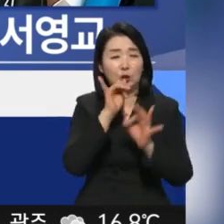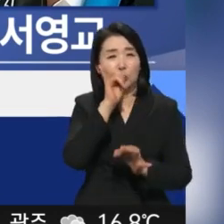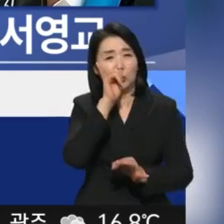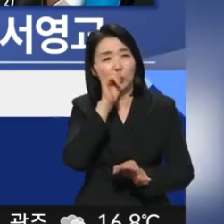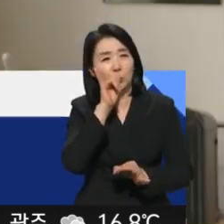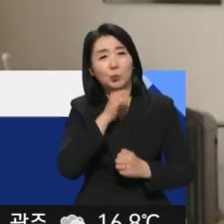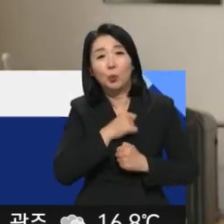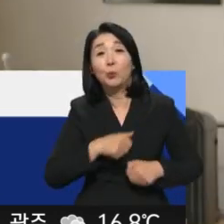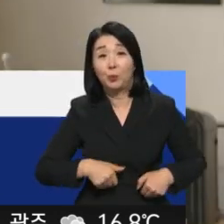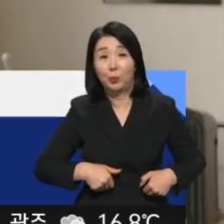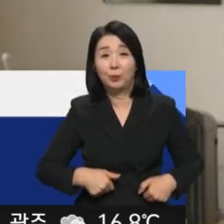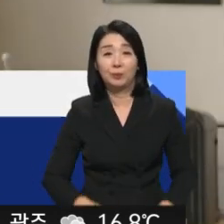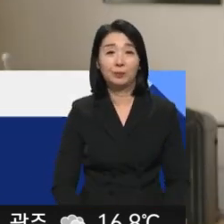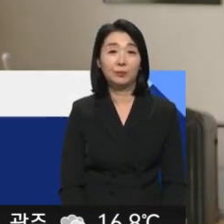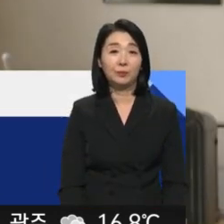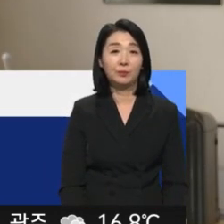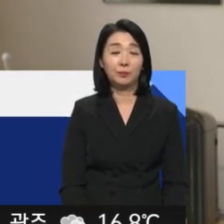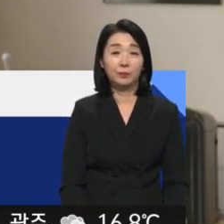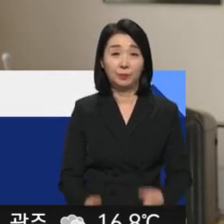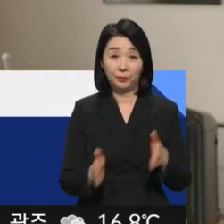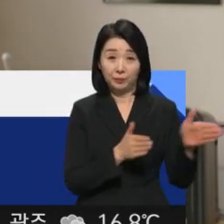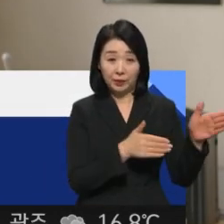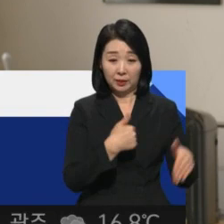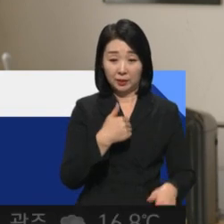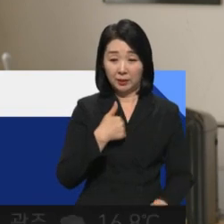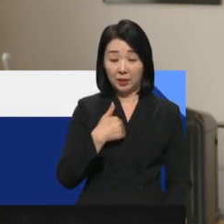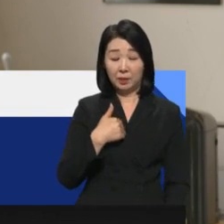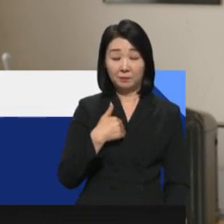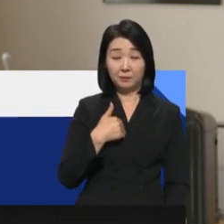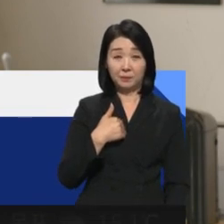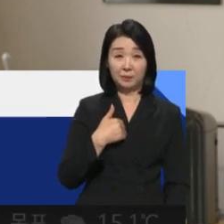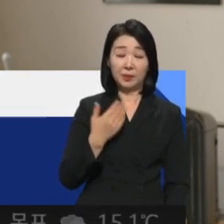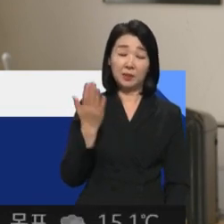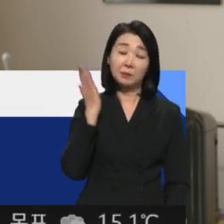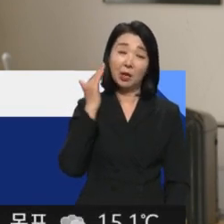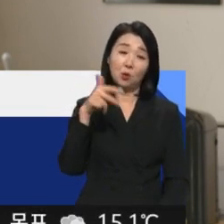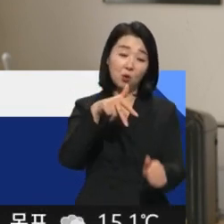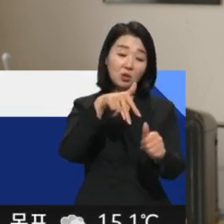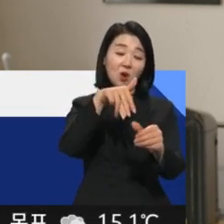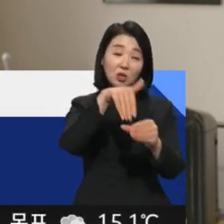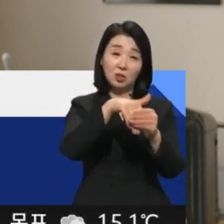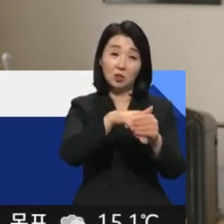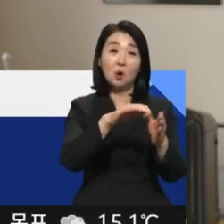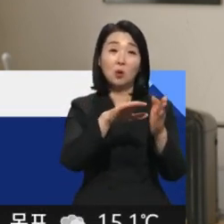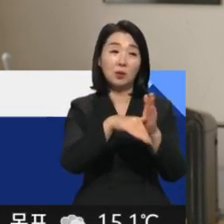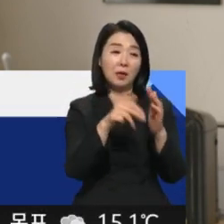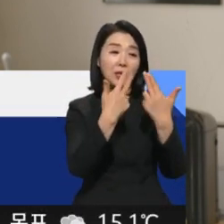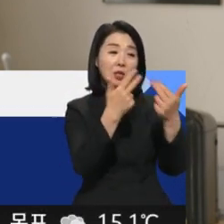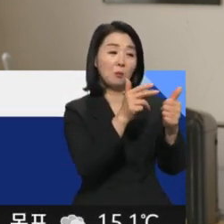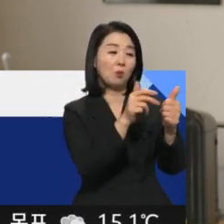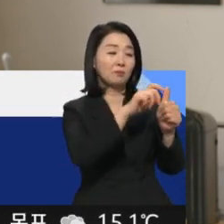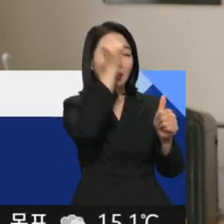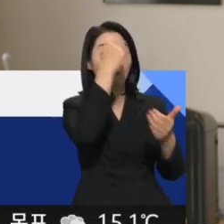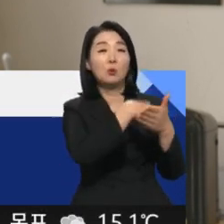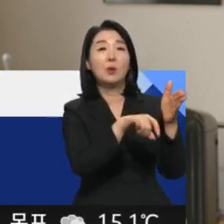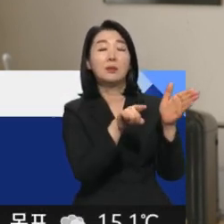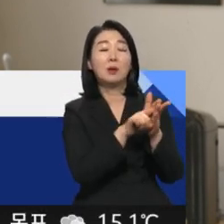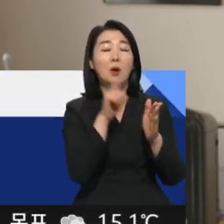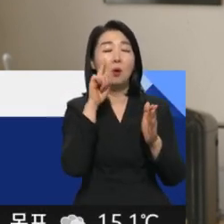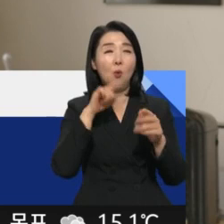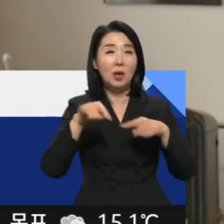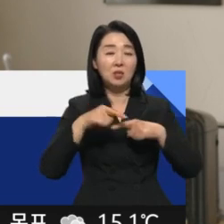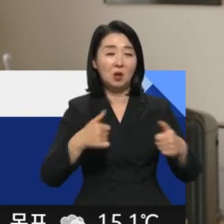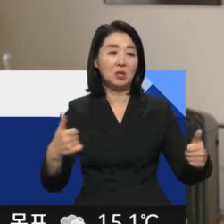판단도 있었고요. 저는 지난 대선 때 이재명 후보 당선을 위해 정권교체 프레임을